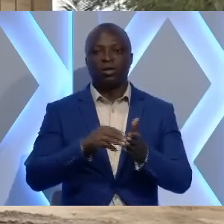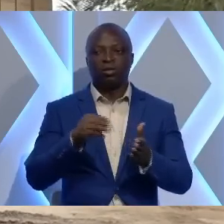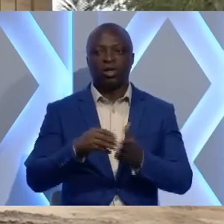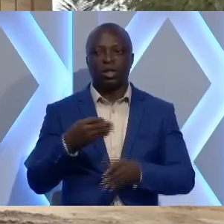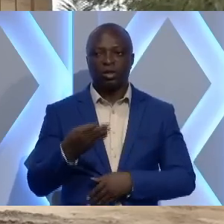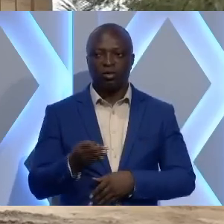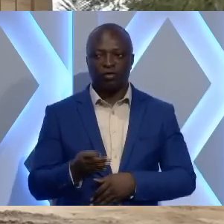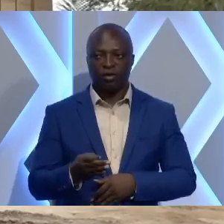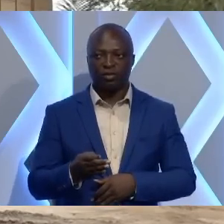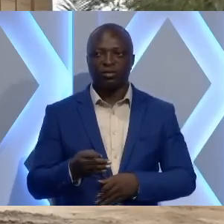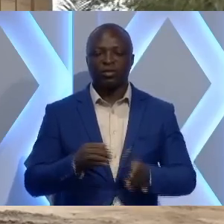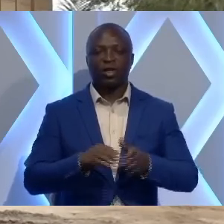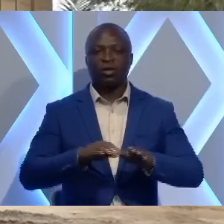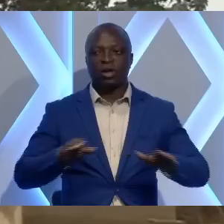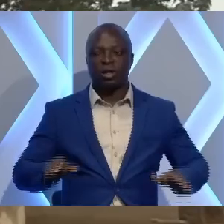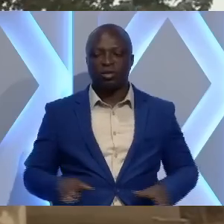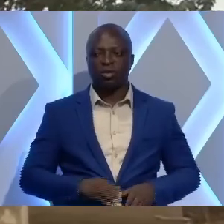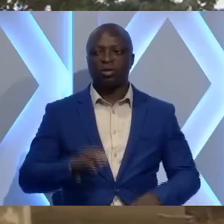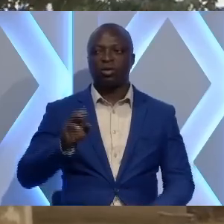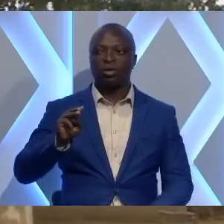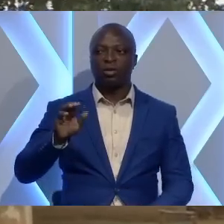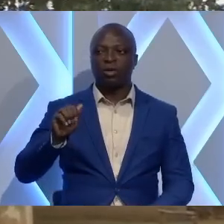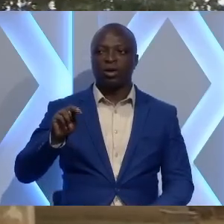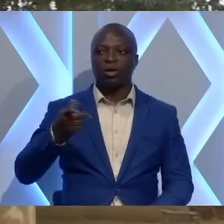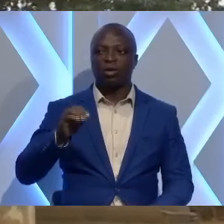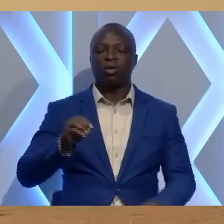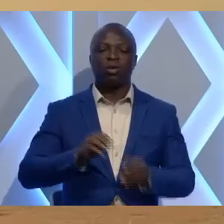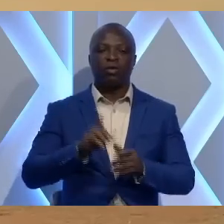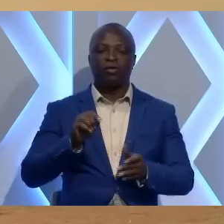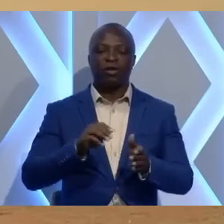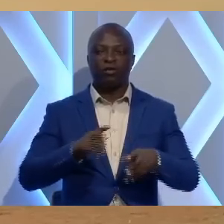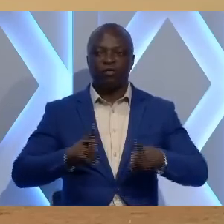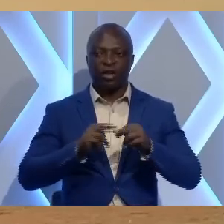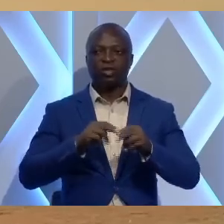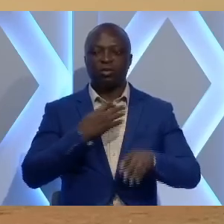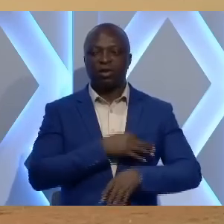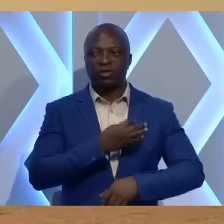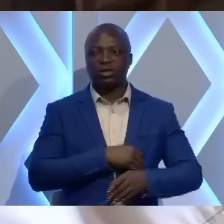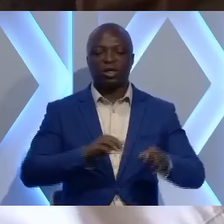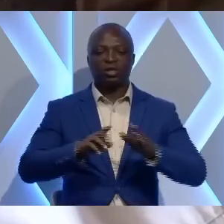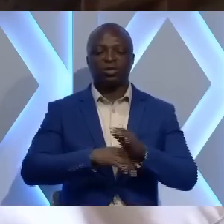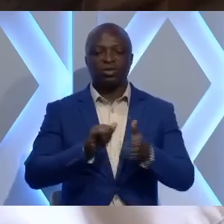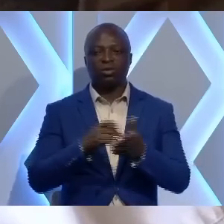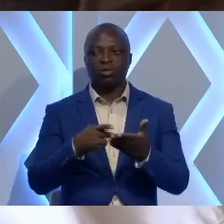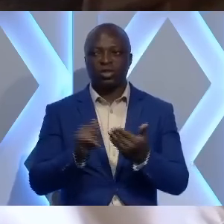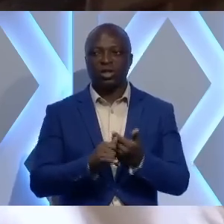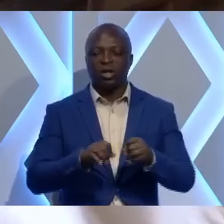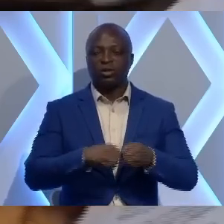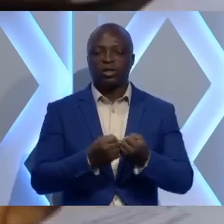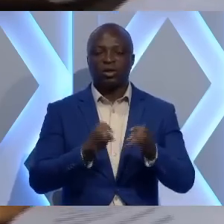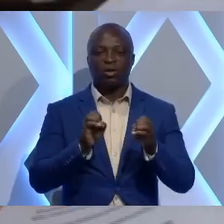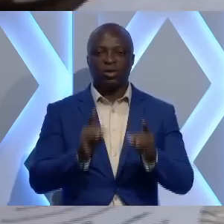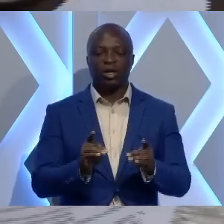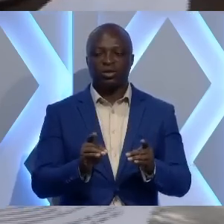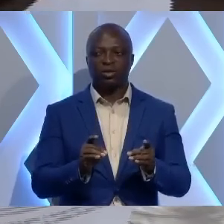CFA. Dans le canton de Mango, 20 villages ont bénéficié de la réalisation de 8 sous-projets dans le secteur de